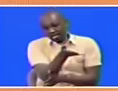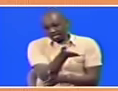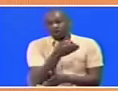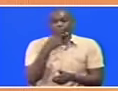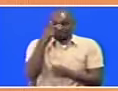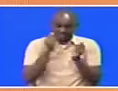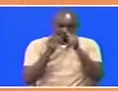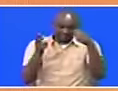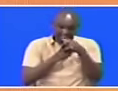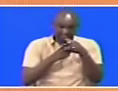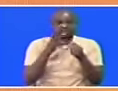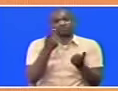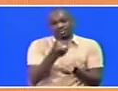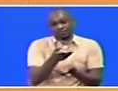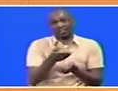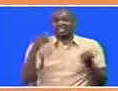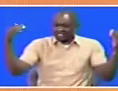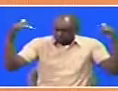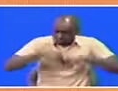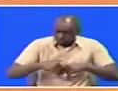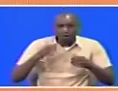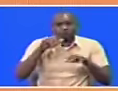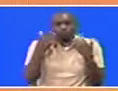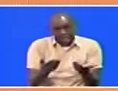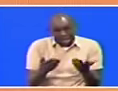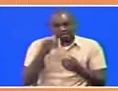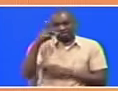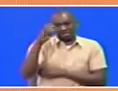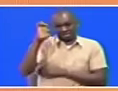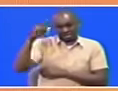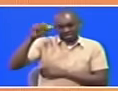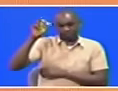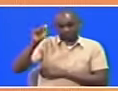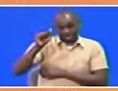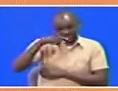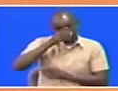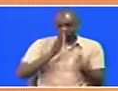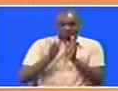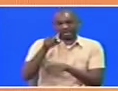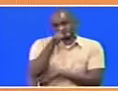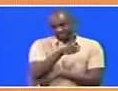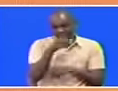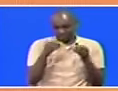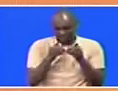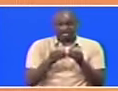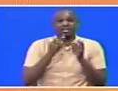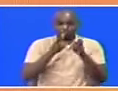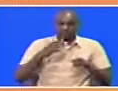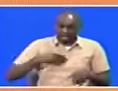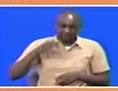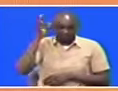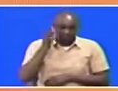wa mwaka 2017. Kongamano hilo liliandaliwa na shirika la wafanyibiashara kibinafsi KEPSA. Francis Mtalaki